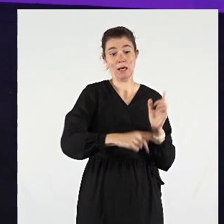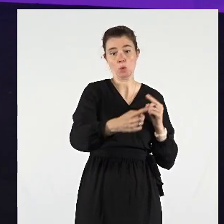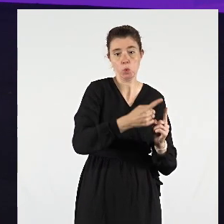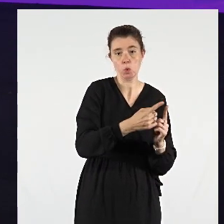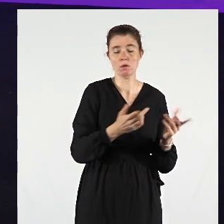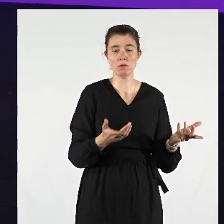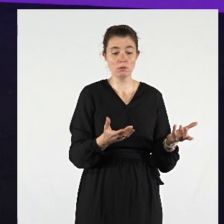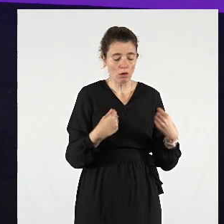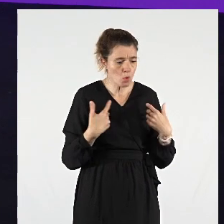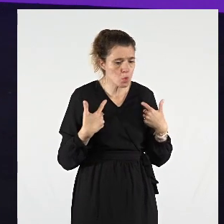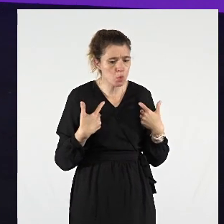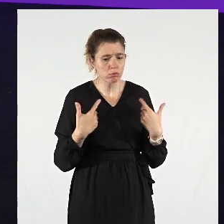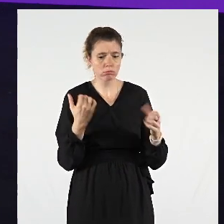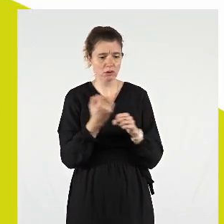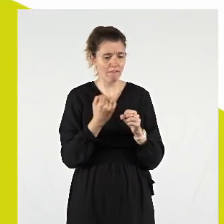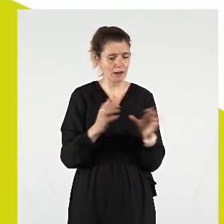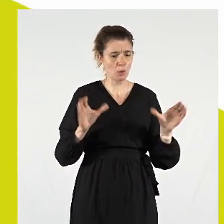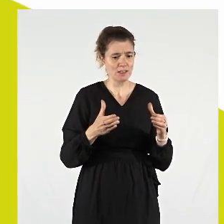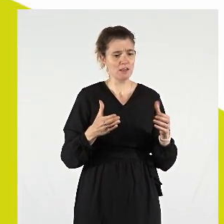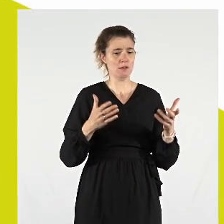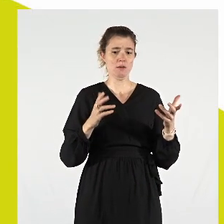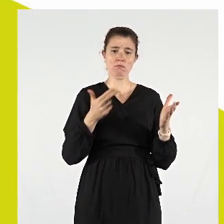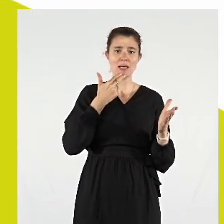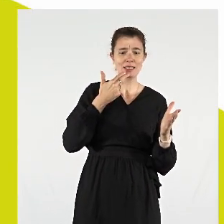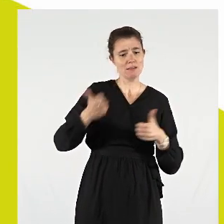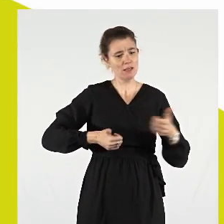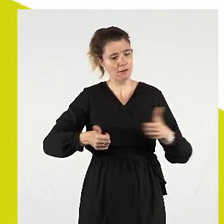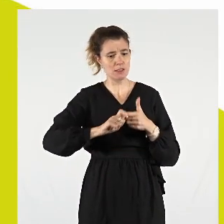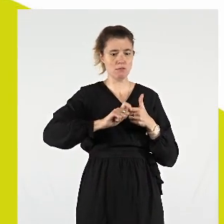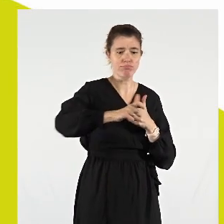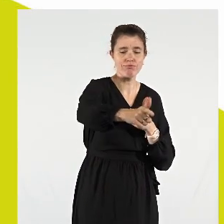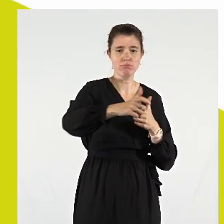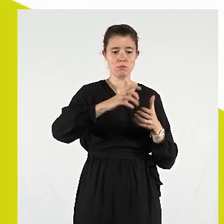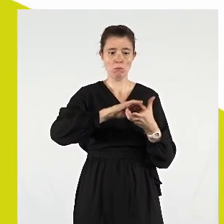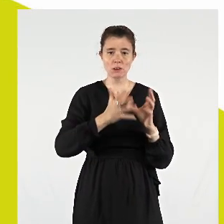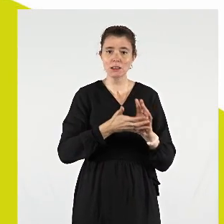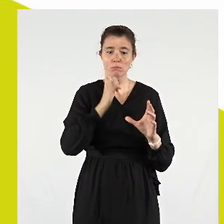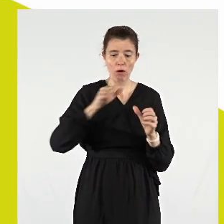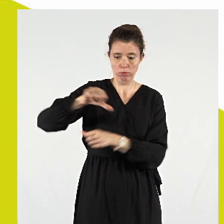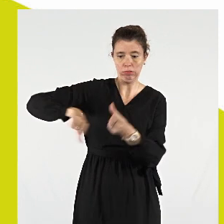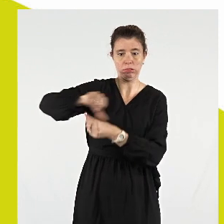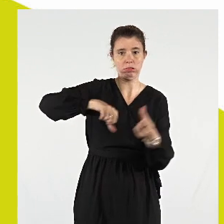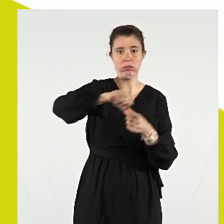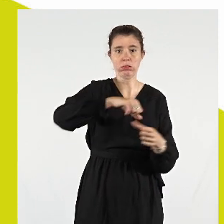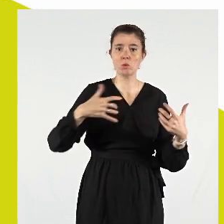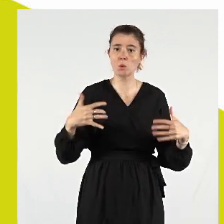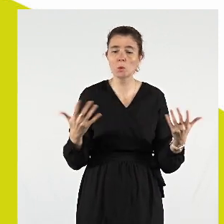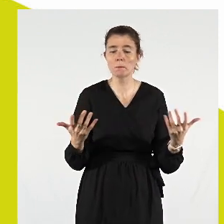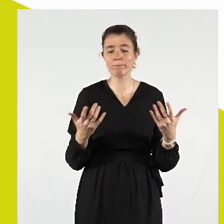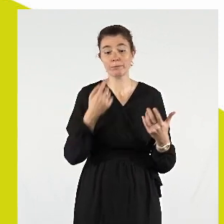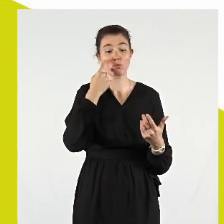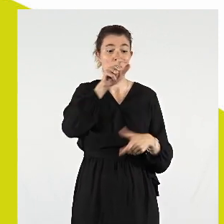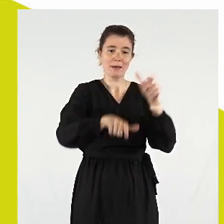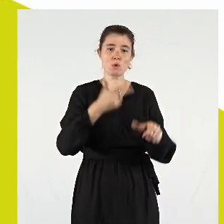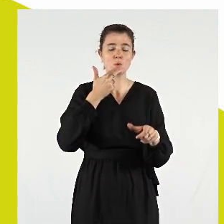de fonctionnement collectif, de continuité, de qualité de service vis-à-vis des résidents.